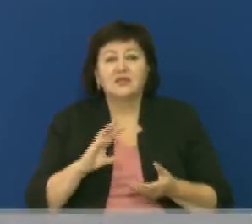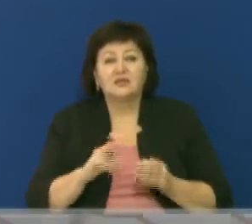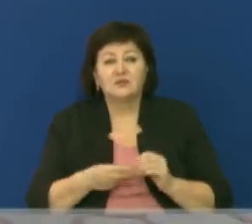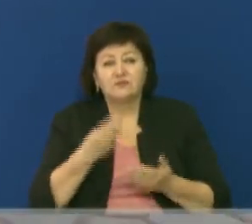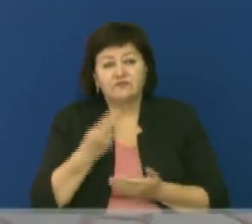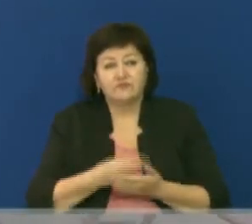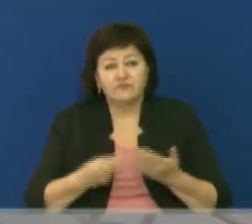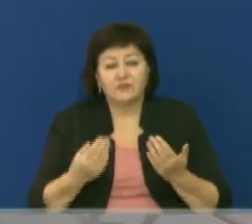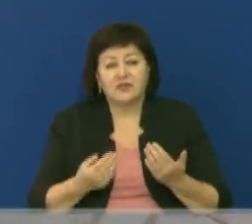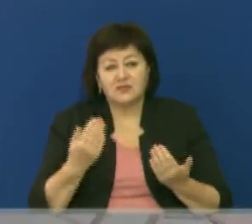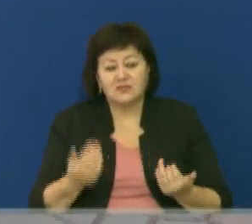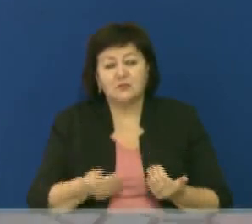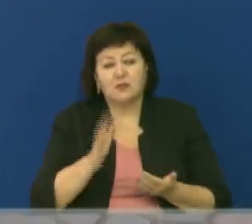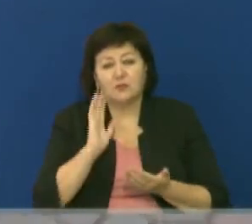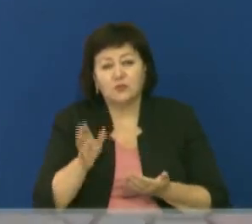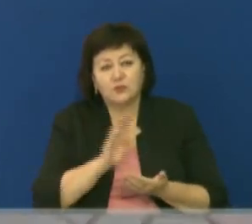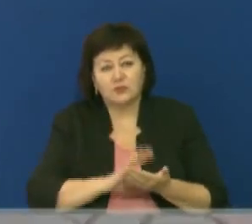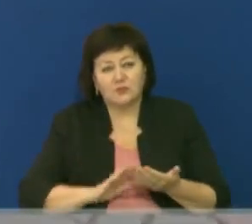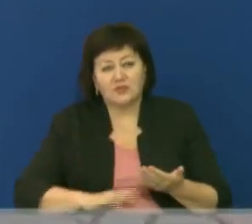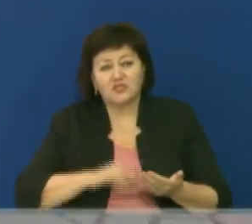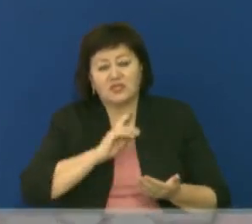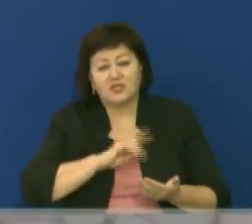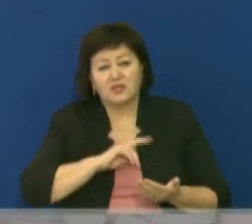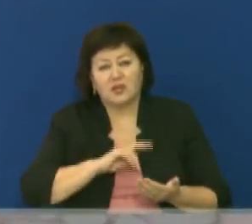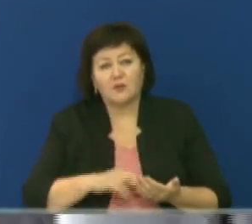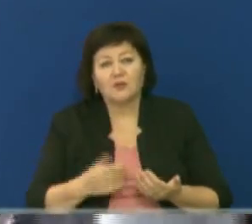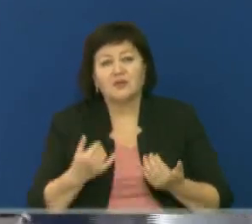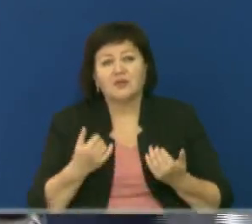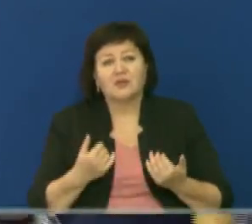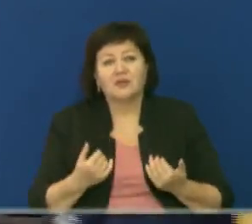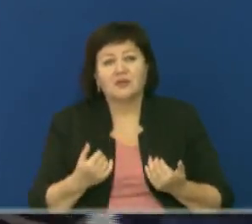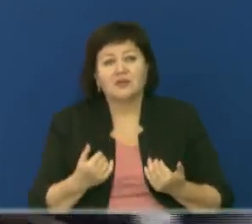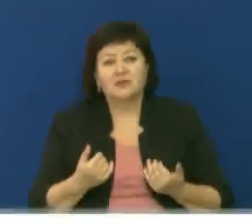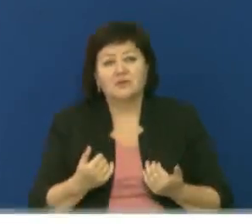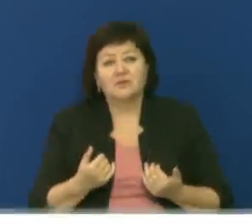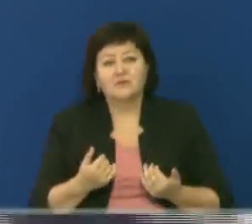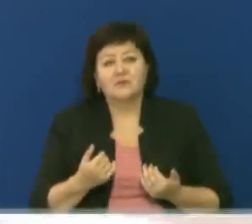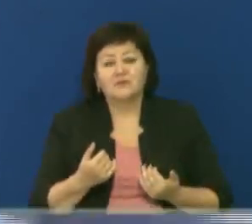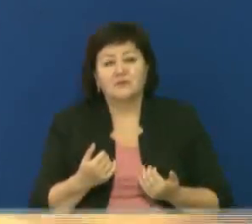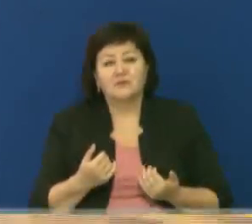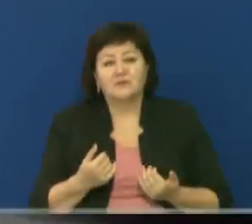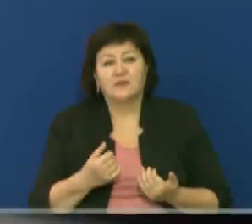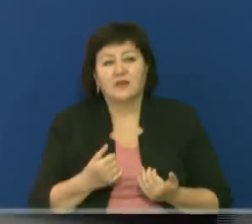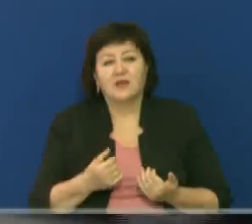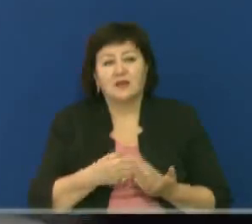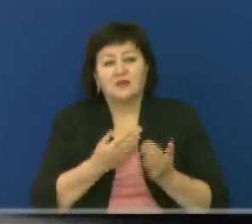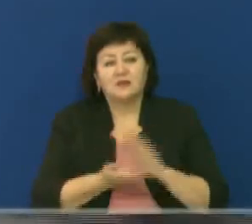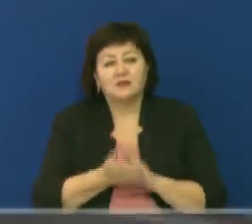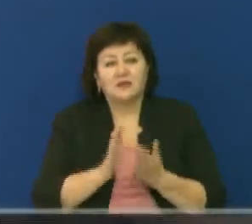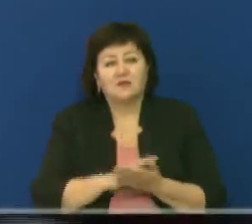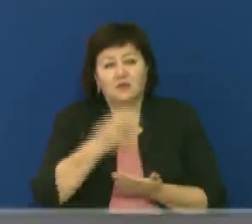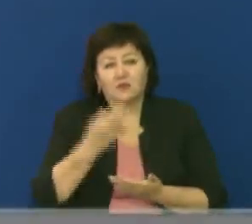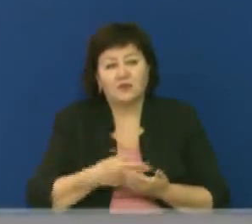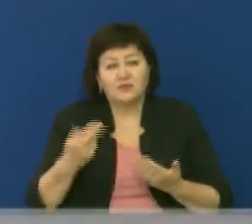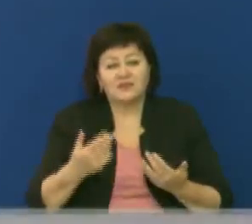жаңа конкурс жарияланғанша Семей бас жауапкершілігі шектеулі серіктестігіне тиесілі маршруттарға қызмет көрсету үшін шарт жасасты.